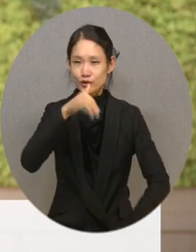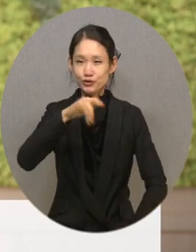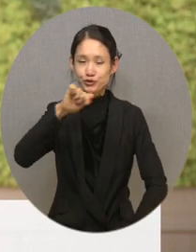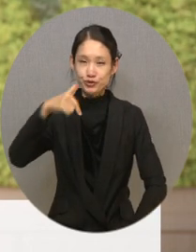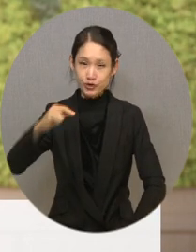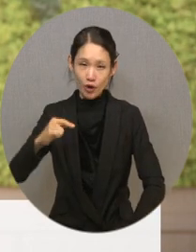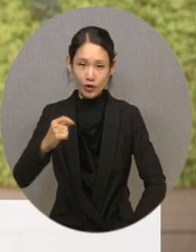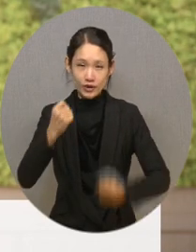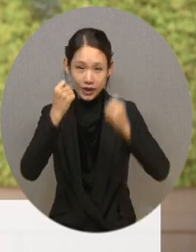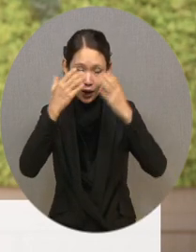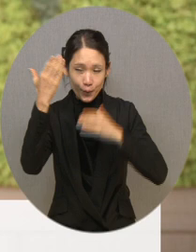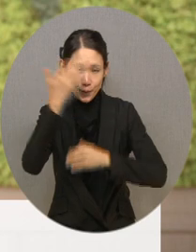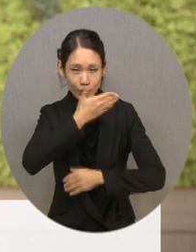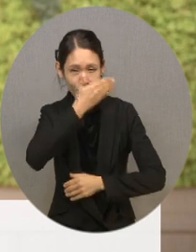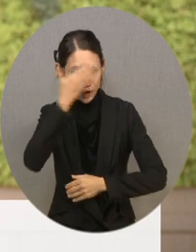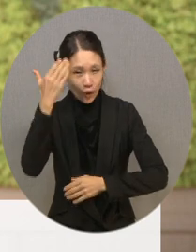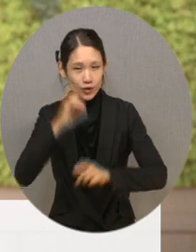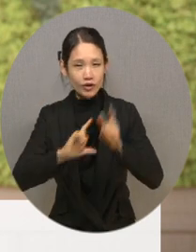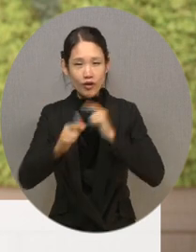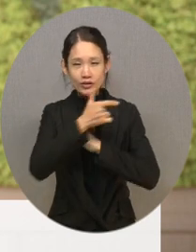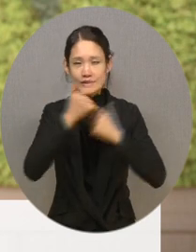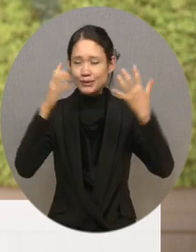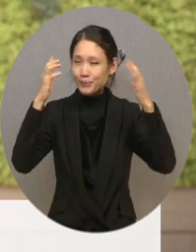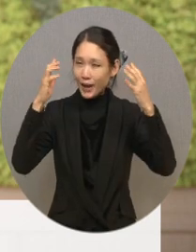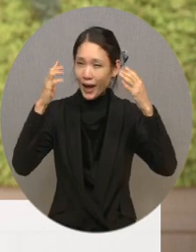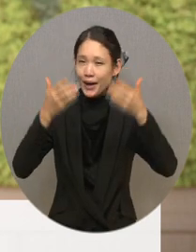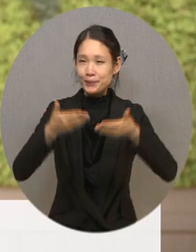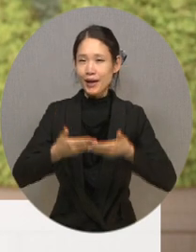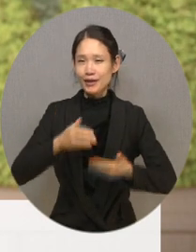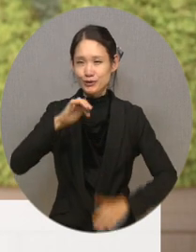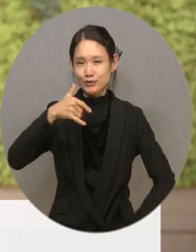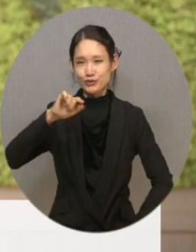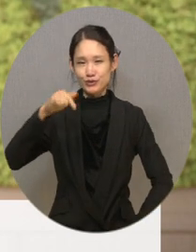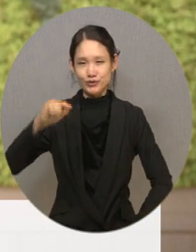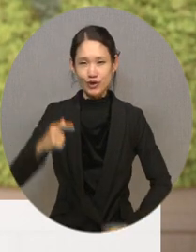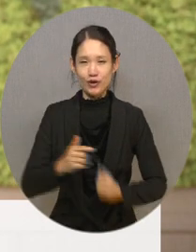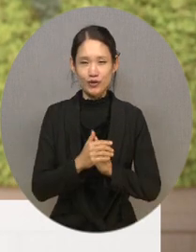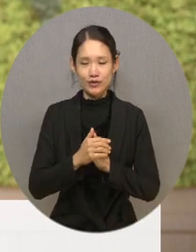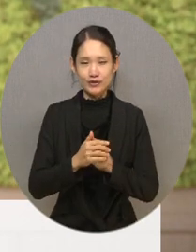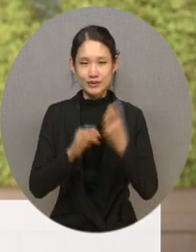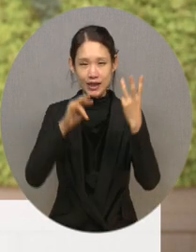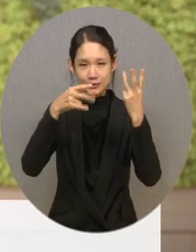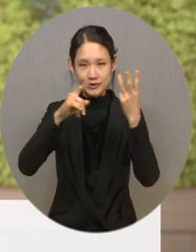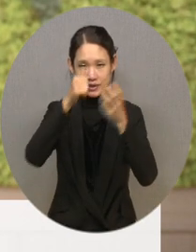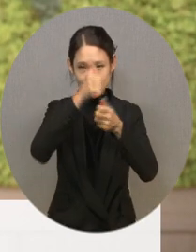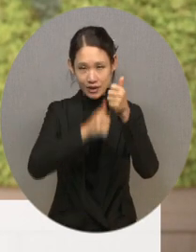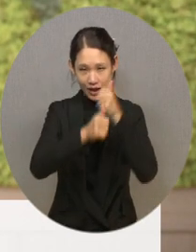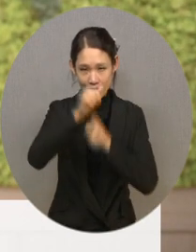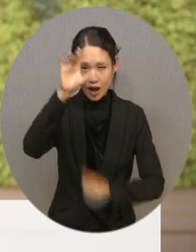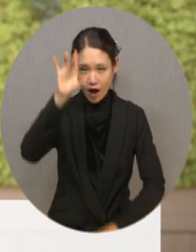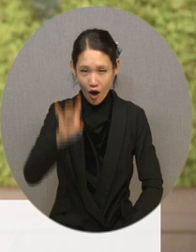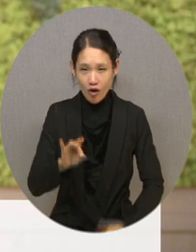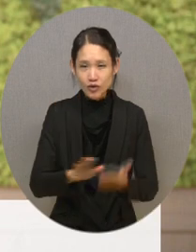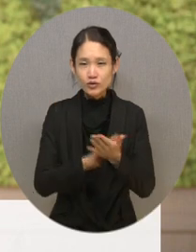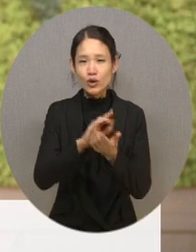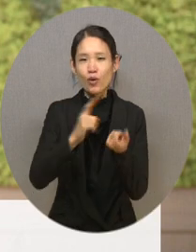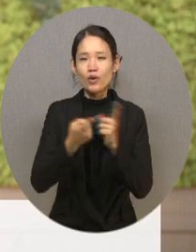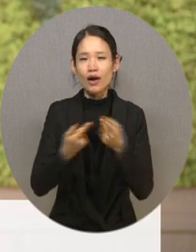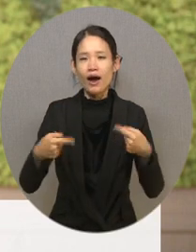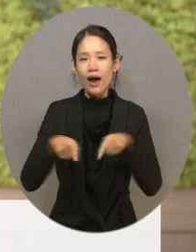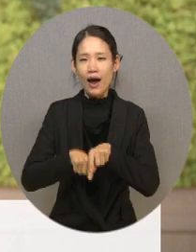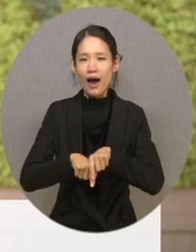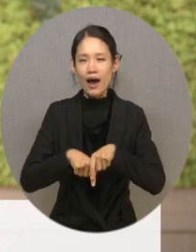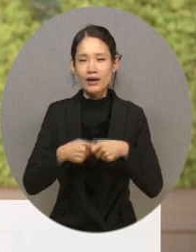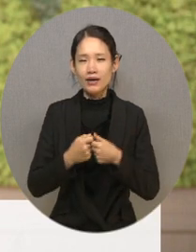그리고 젊은이들에게 더 박수받는 순천, 그리고 3세대가 다 어울려서 서로 다 같이